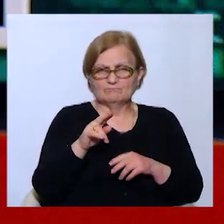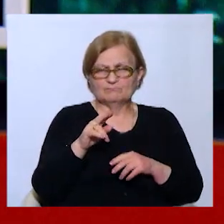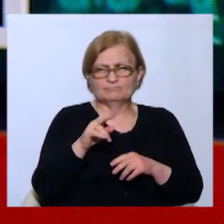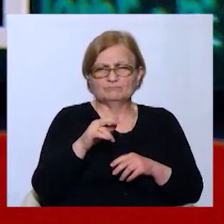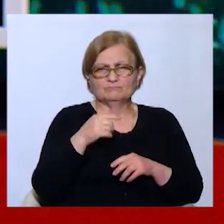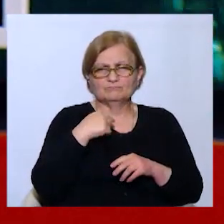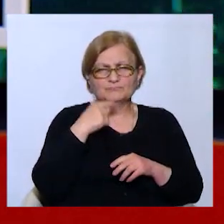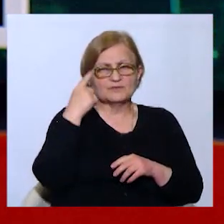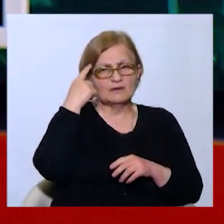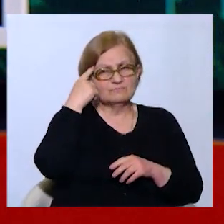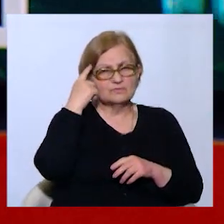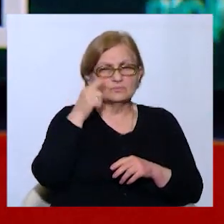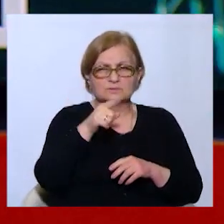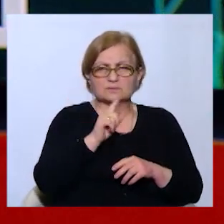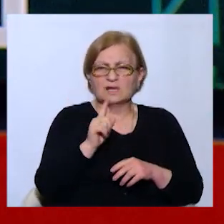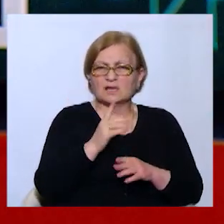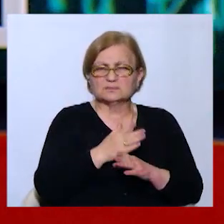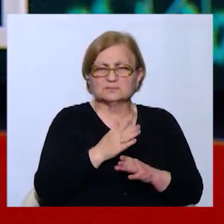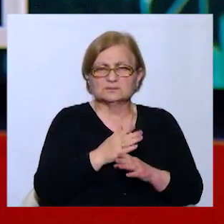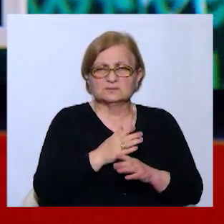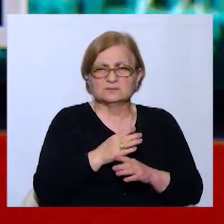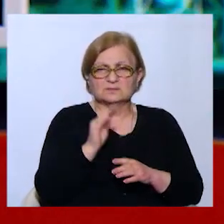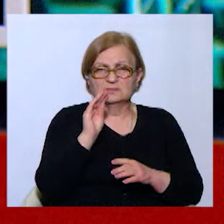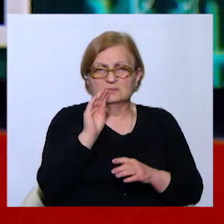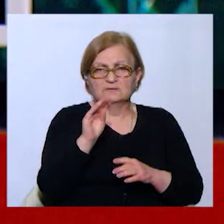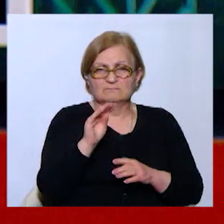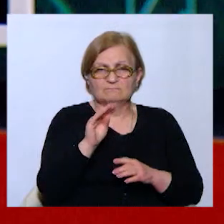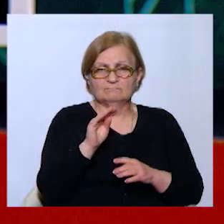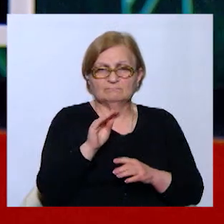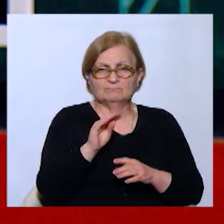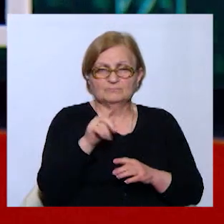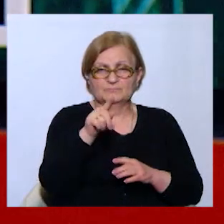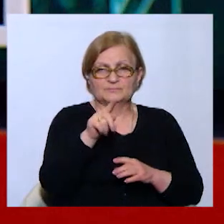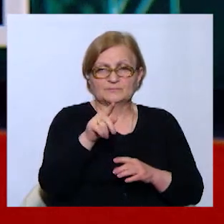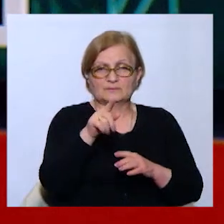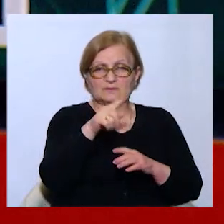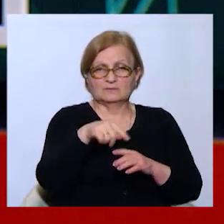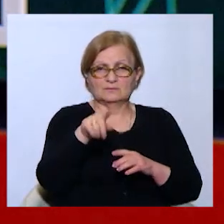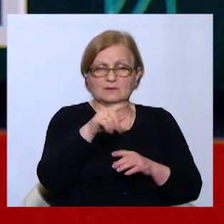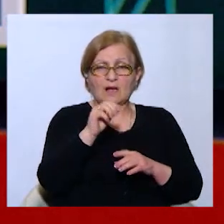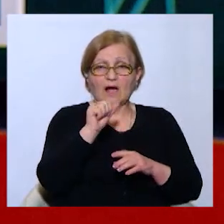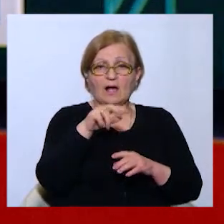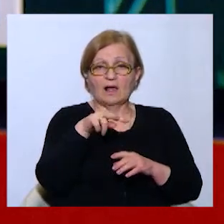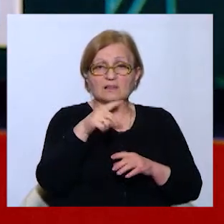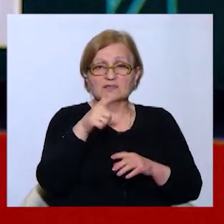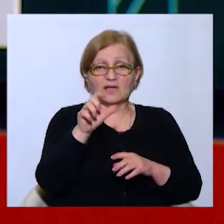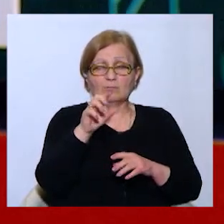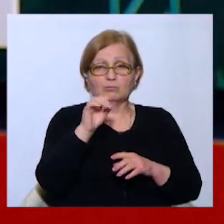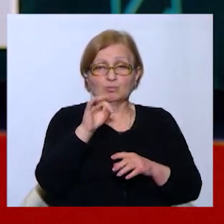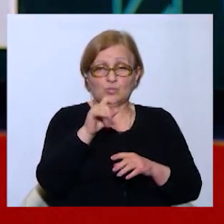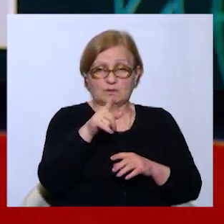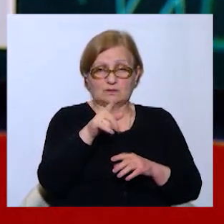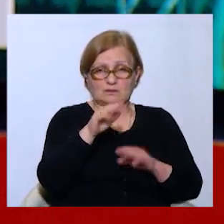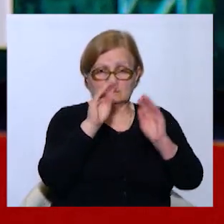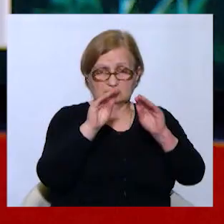მოდით ახლა გავიგოთ, გავიაზროთ ეს რა არის. ჩავწეროთ რიცხვებში. აი ამას ზოგად ფორმას ქვია ალგებრულად მოცემული, რადგან